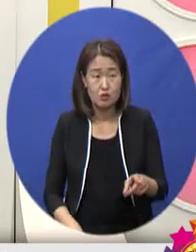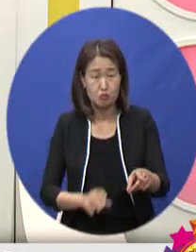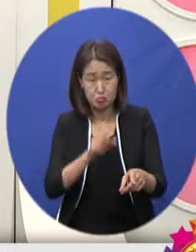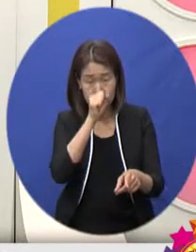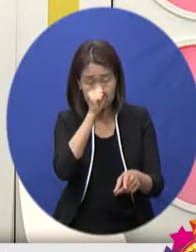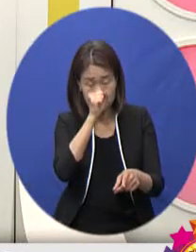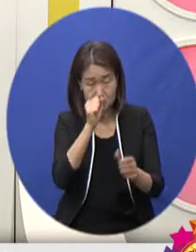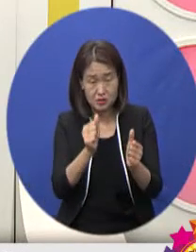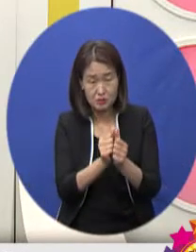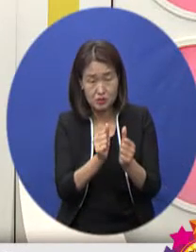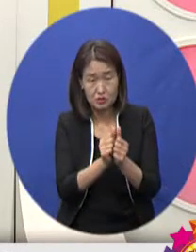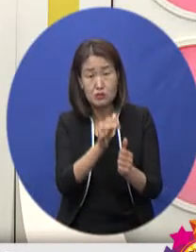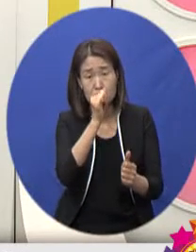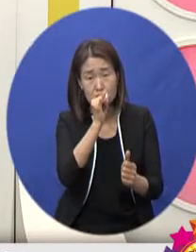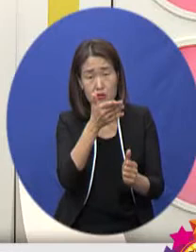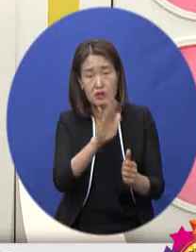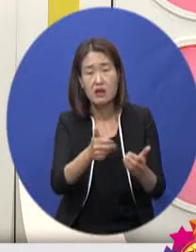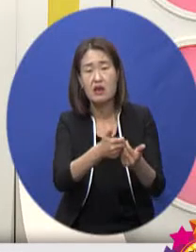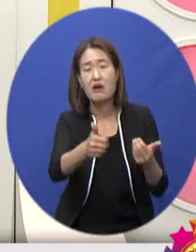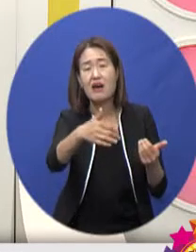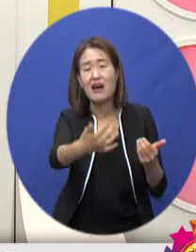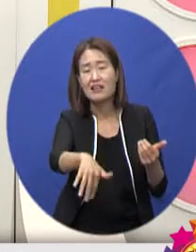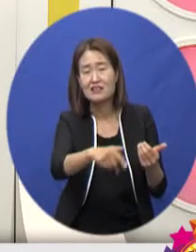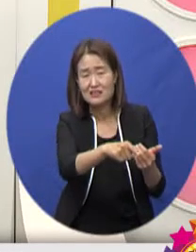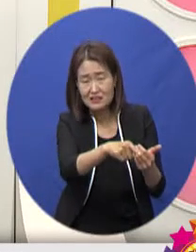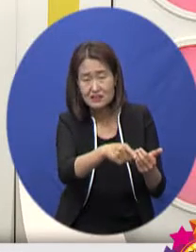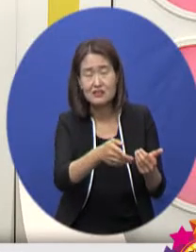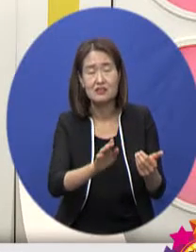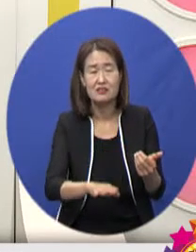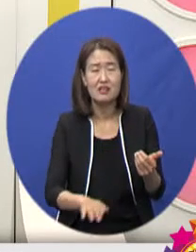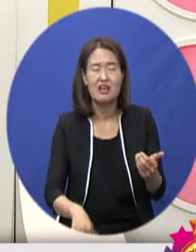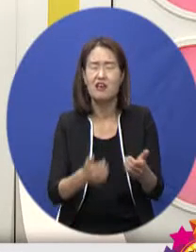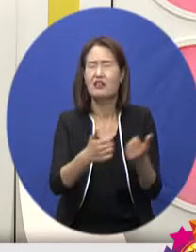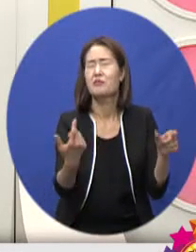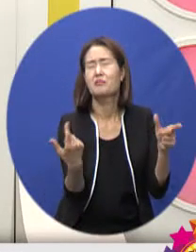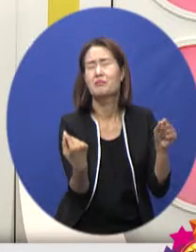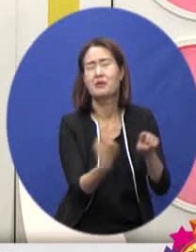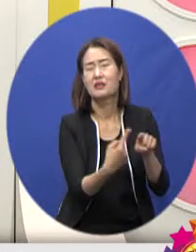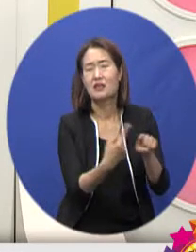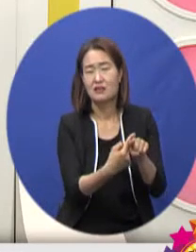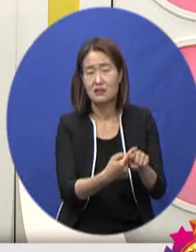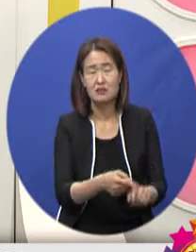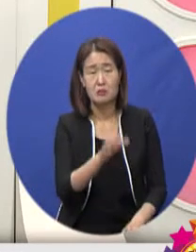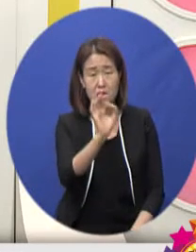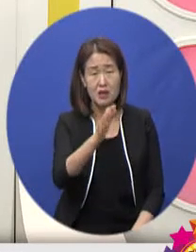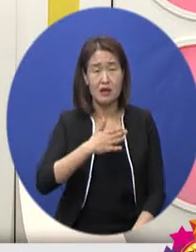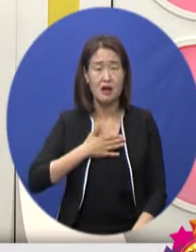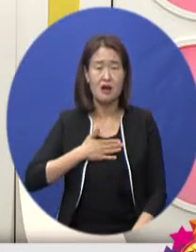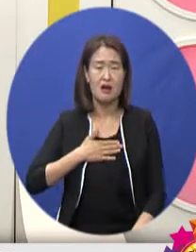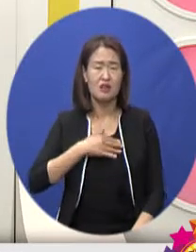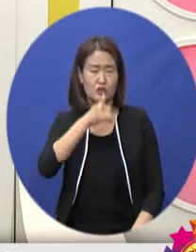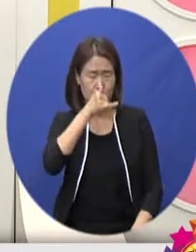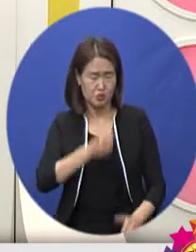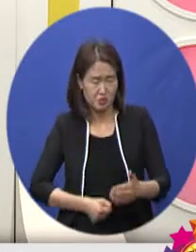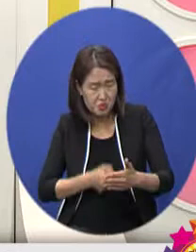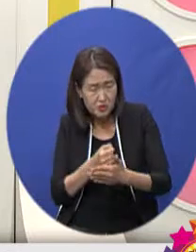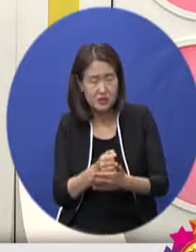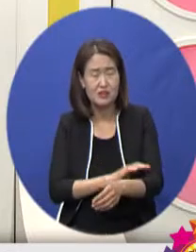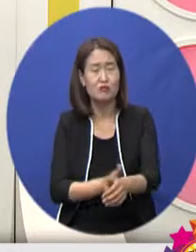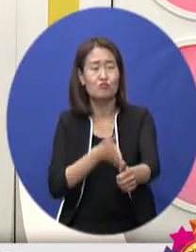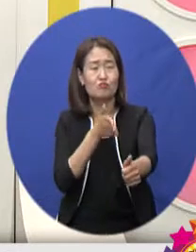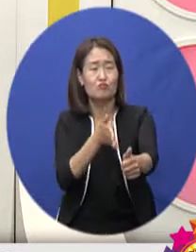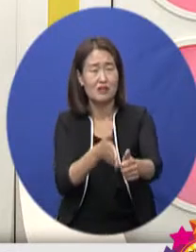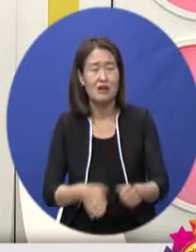남자고 있는데 아직까지 헤어지긴 안 했지만 헤어진 거랑 별다른 없는데 네. 나 같은 사람도 있지 않냐. 용기 내라 그래.